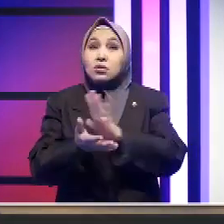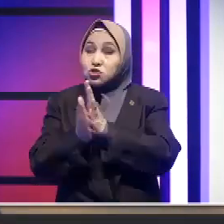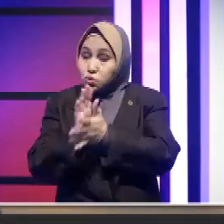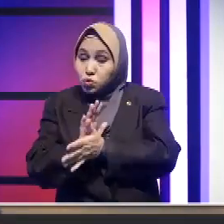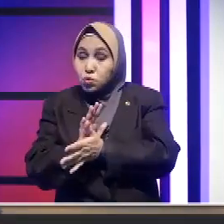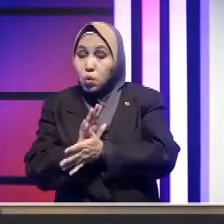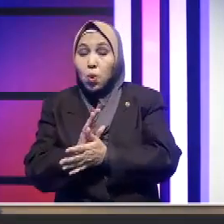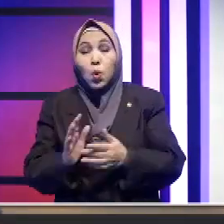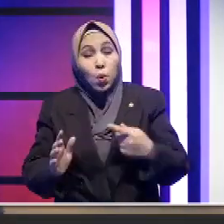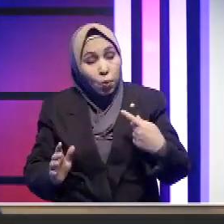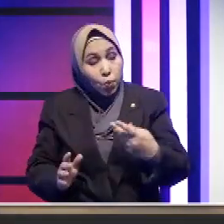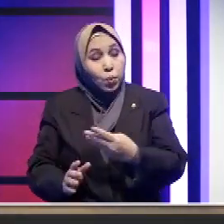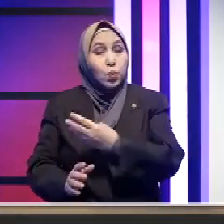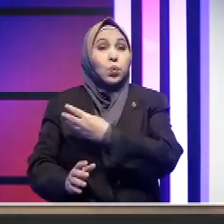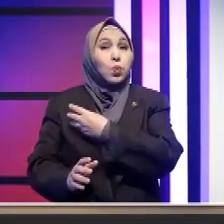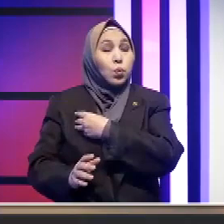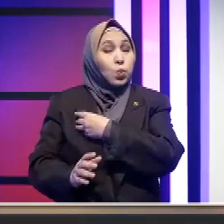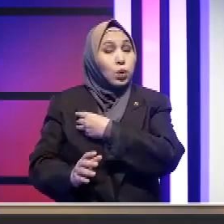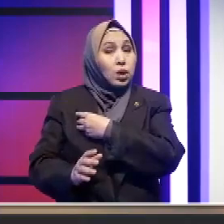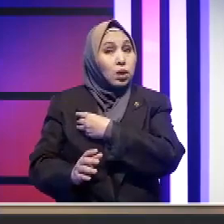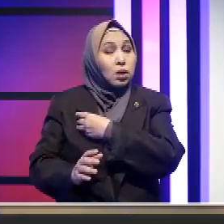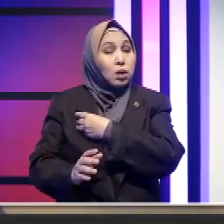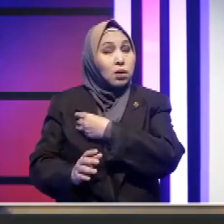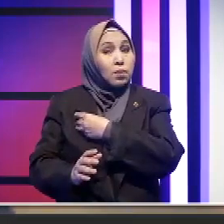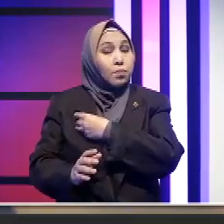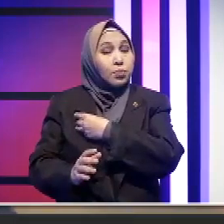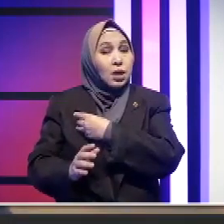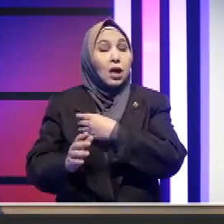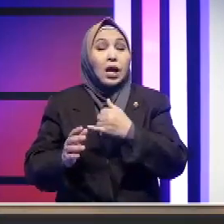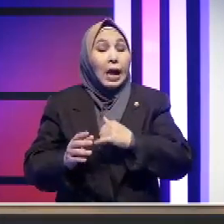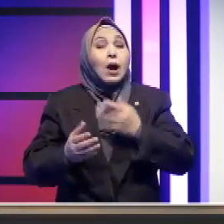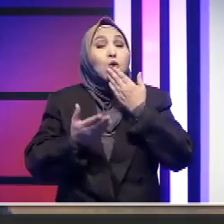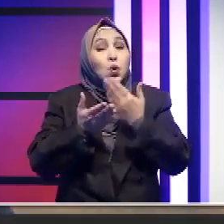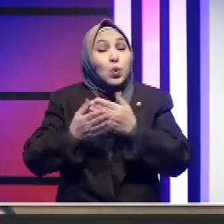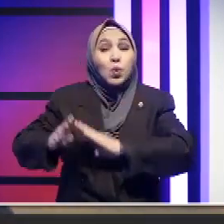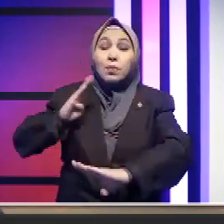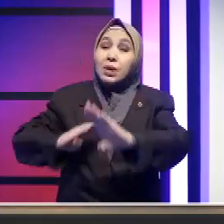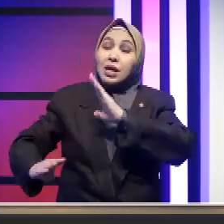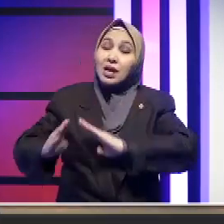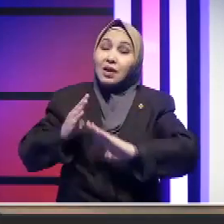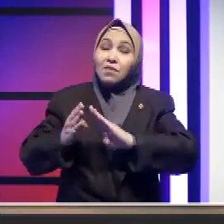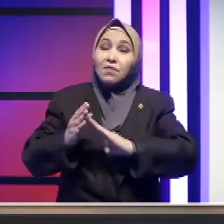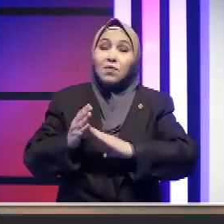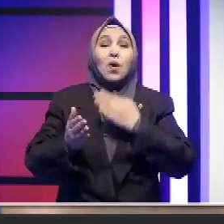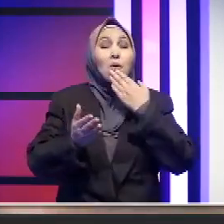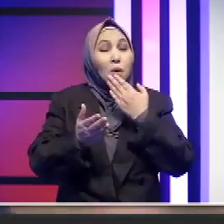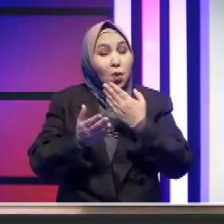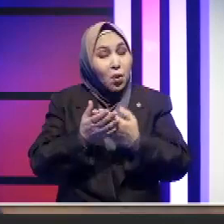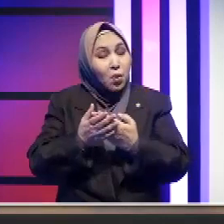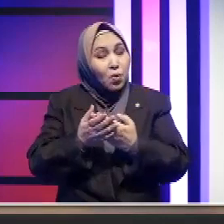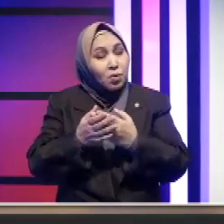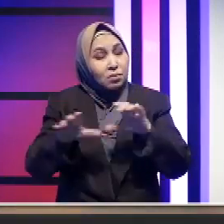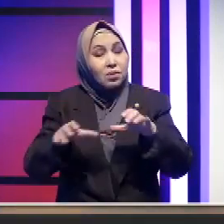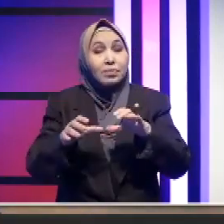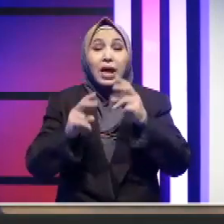shopee muslim Abdu ini diikuti have good watch Hai than they